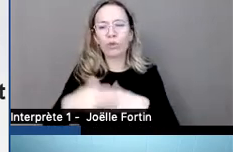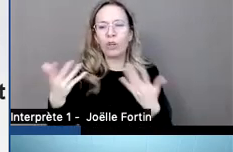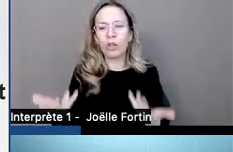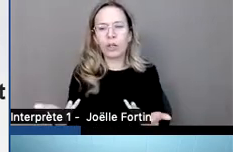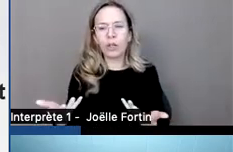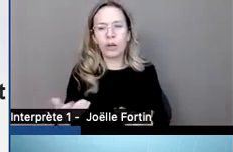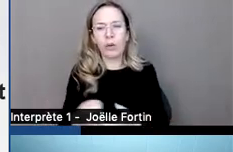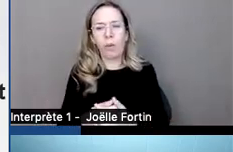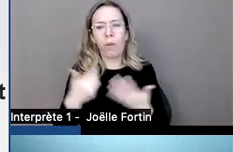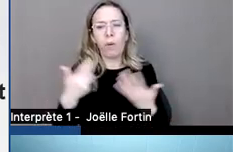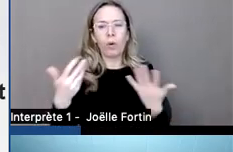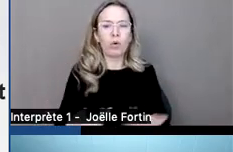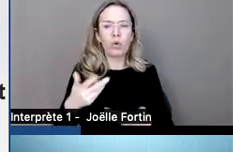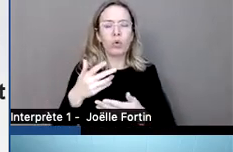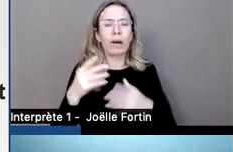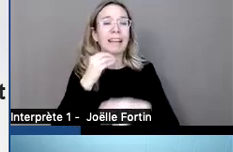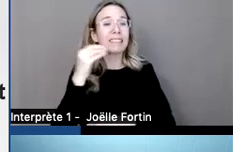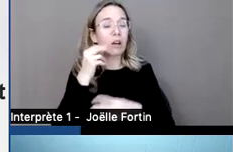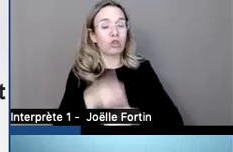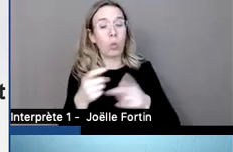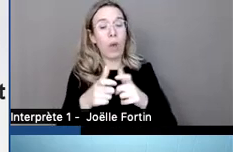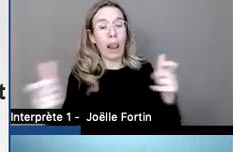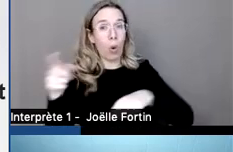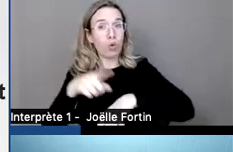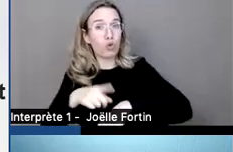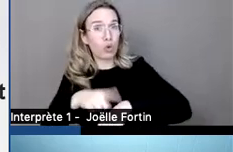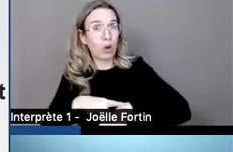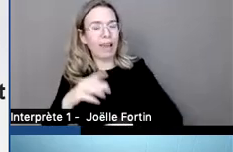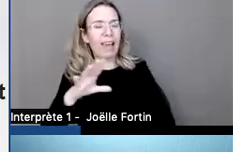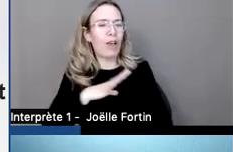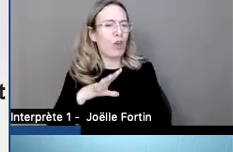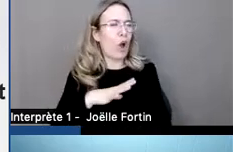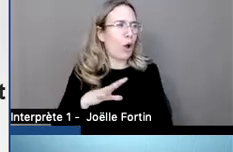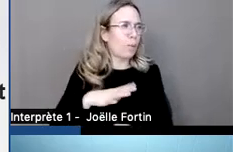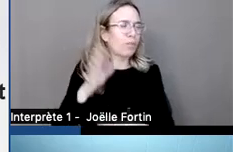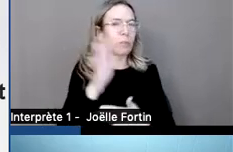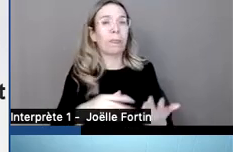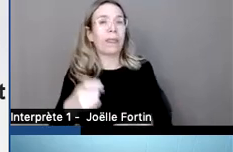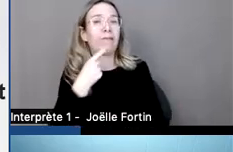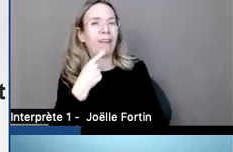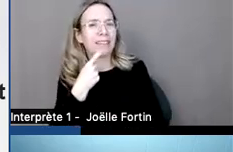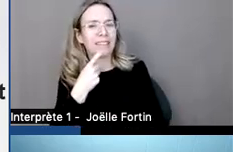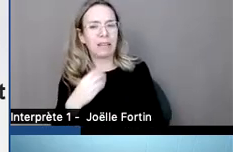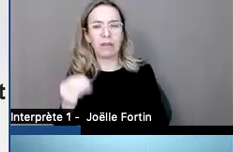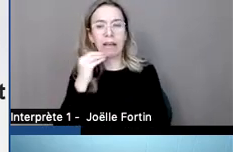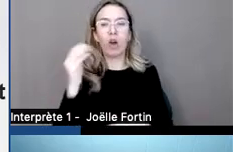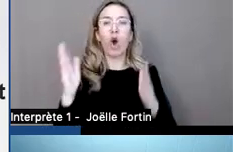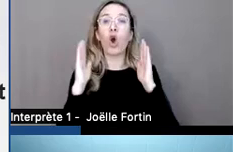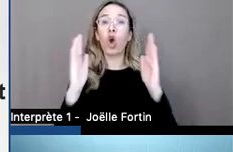soins de longue durée, il y a une certaine passivité. Les résidents sont dans le